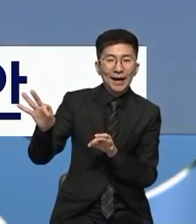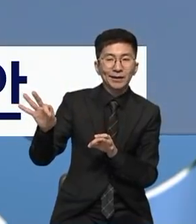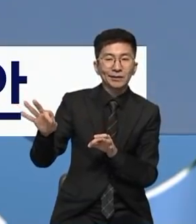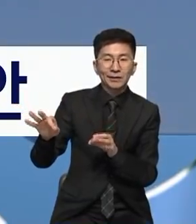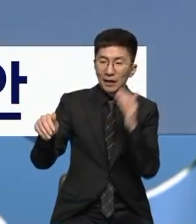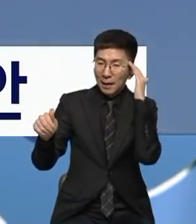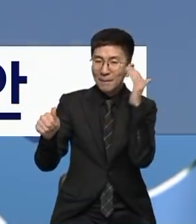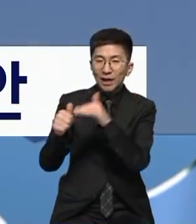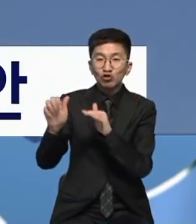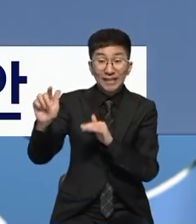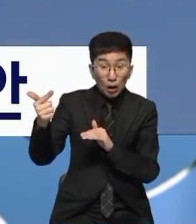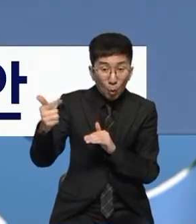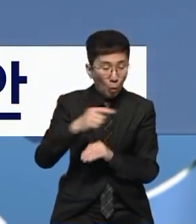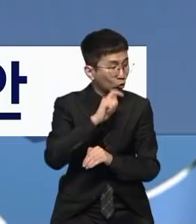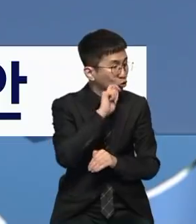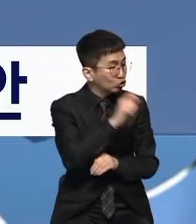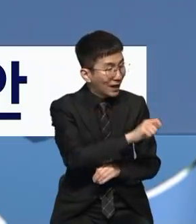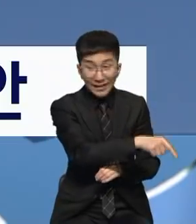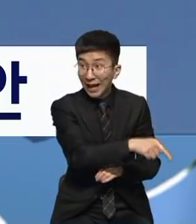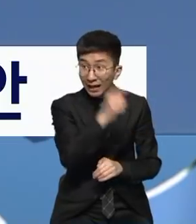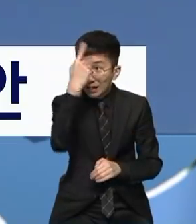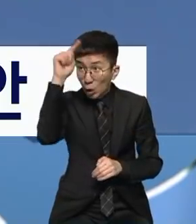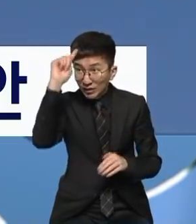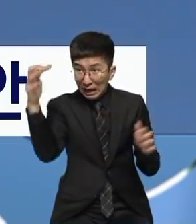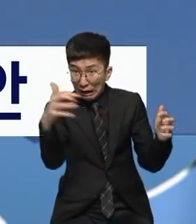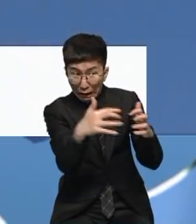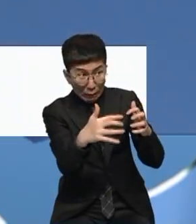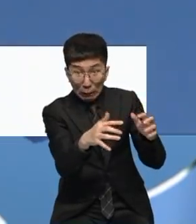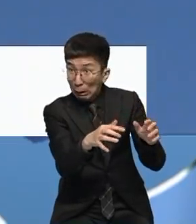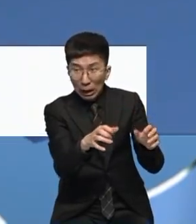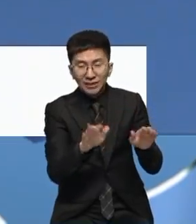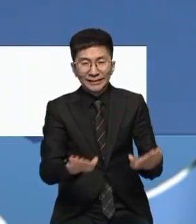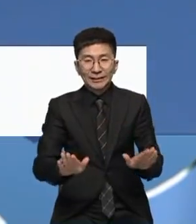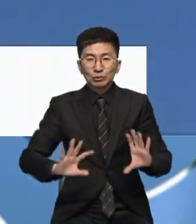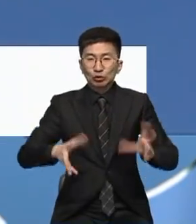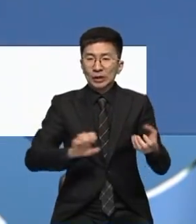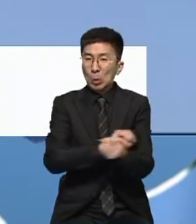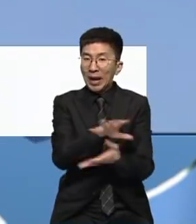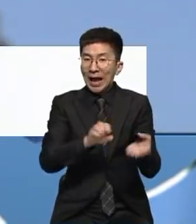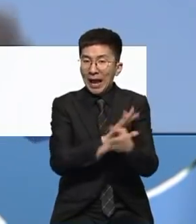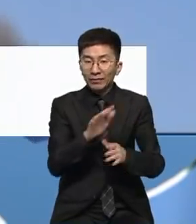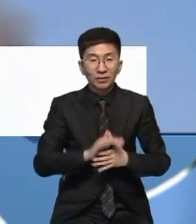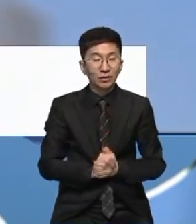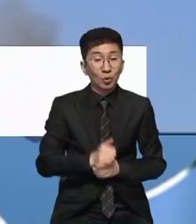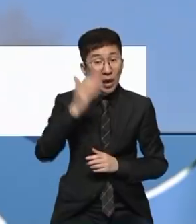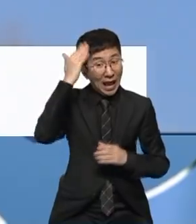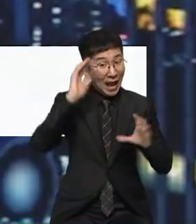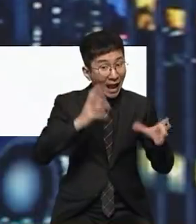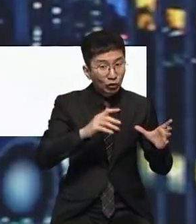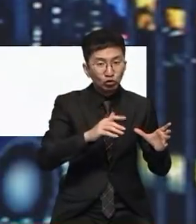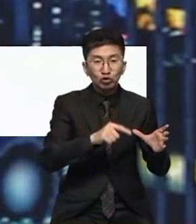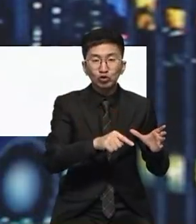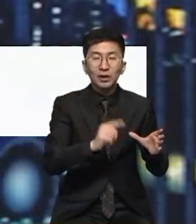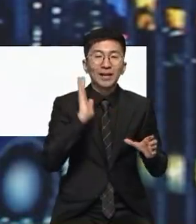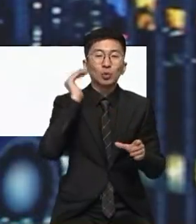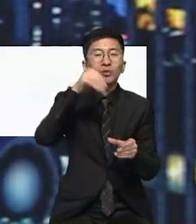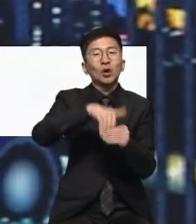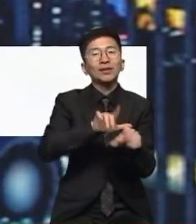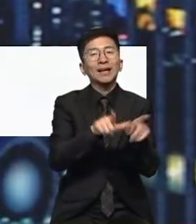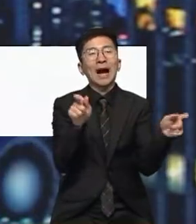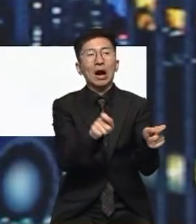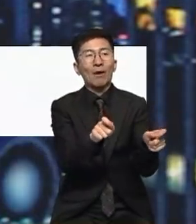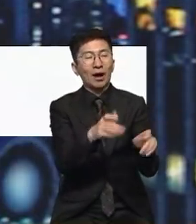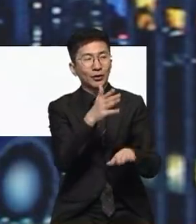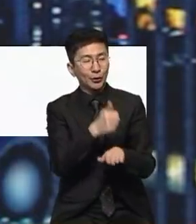피하고, 또 우크라이나 사태로 국제사회가 극도로 혼란하잖아요. 여기에 또 한국대에서는 목전에 두고 있는 상황에서 변수를